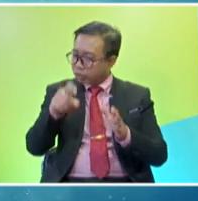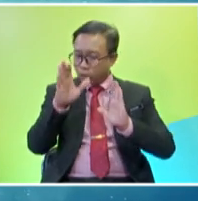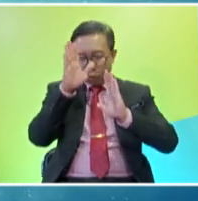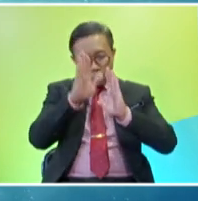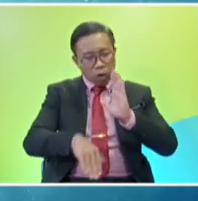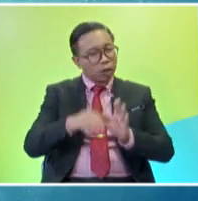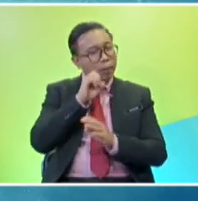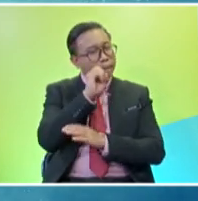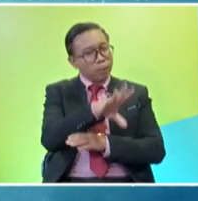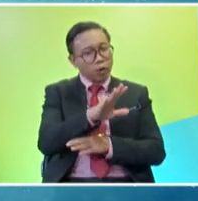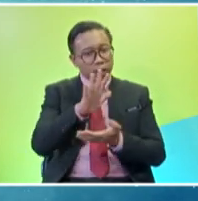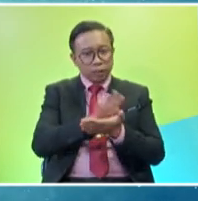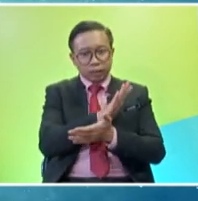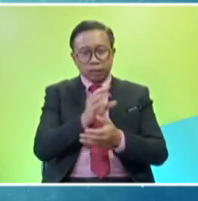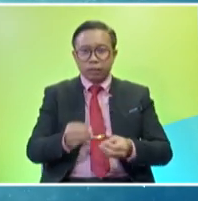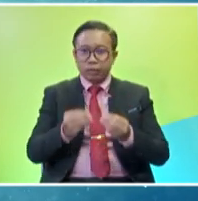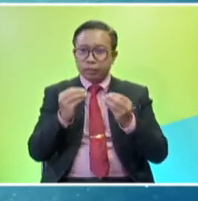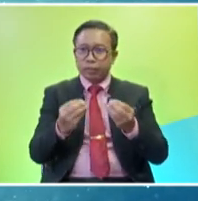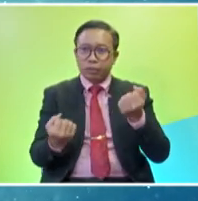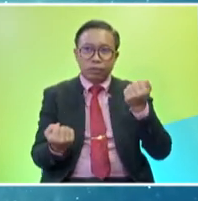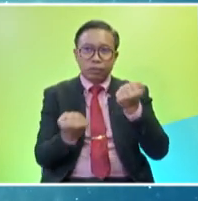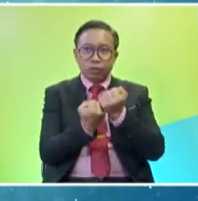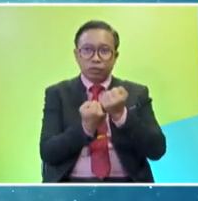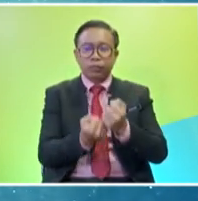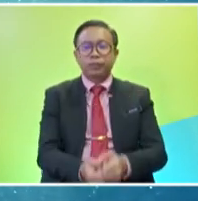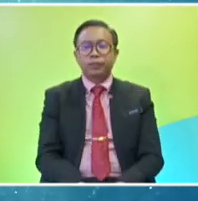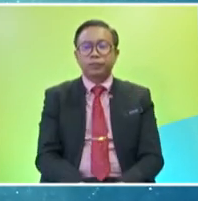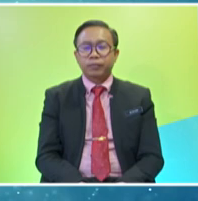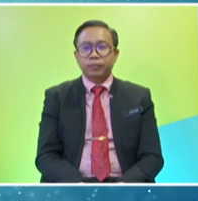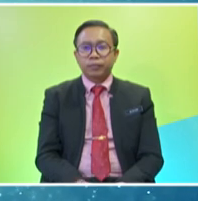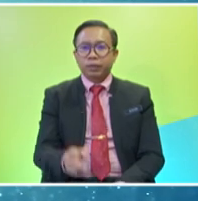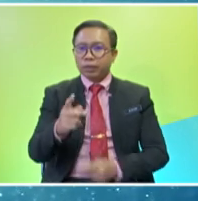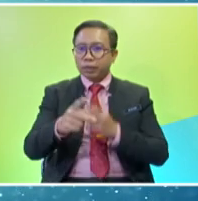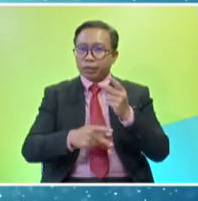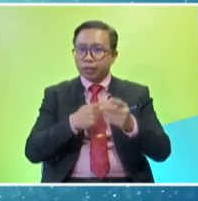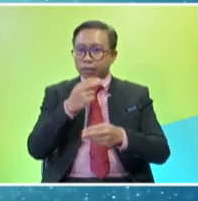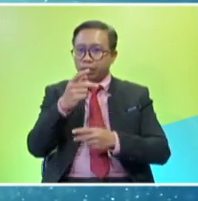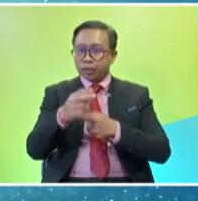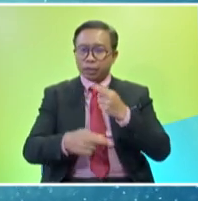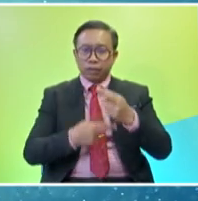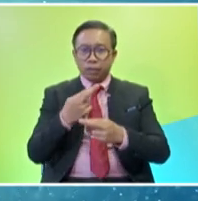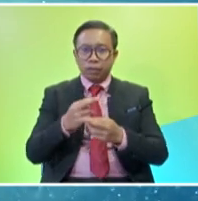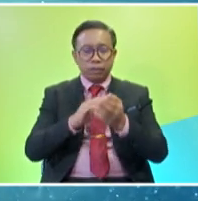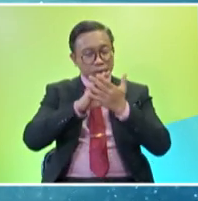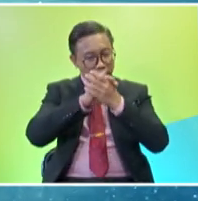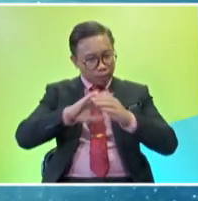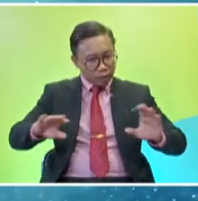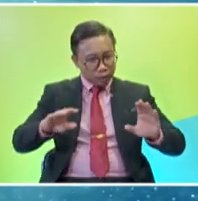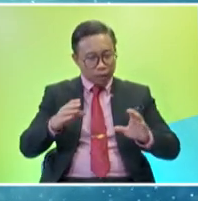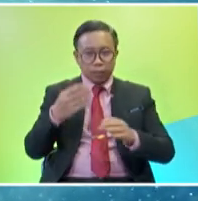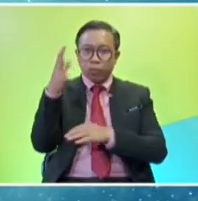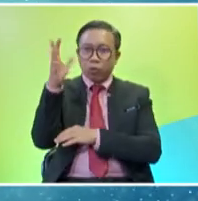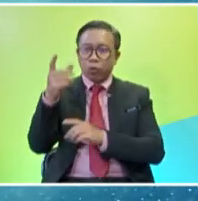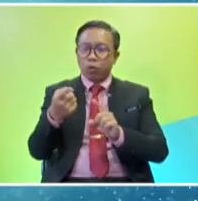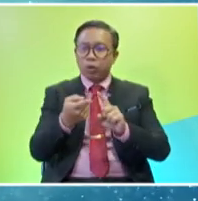pembuangan kertas bagi menyokong dan untuk kita semula bagi menyelamatkan pokok-pokok daripada ditebang